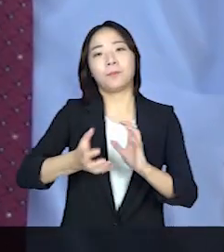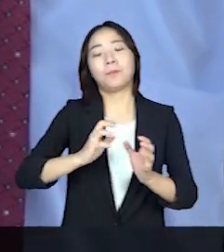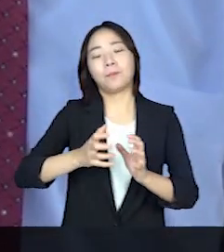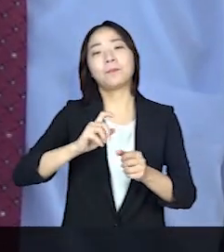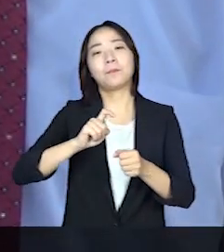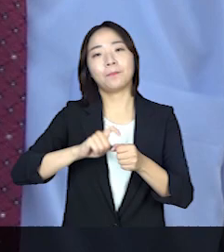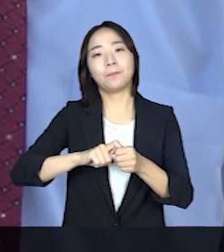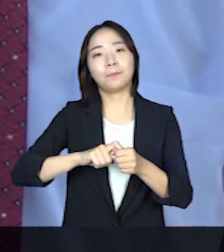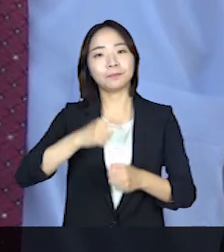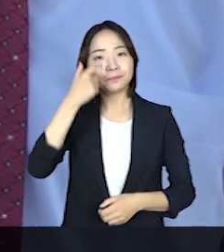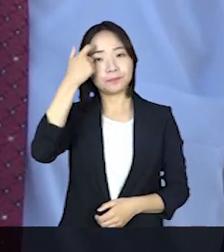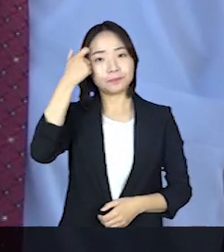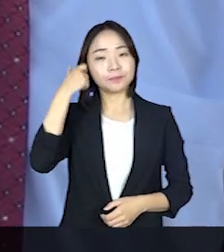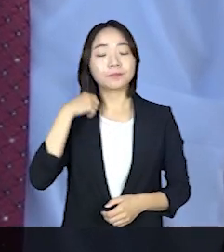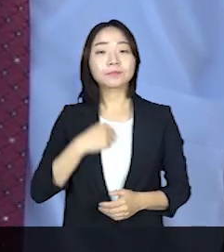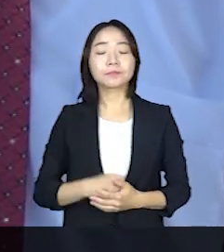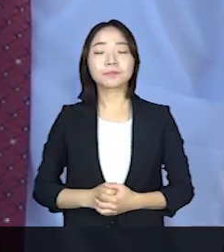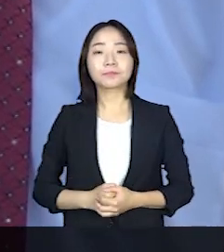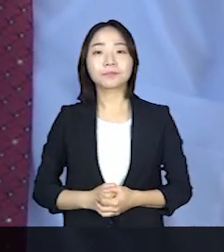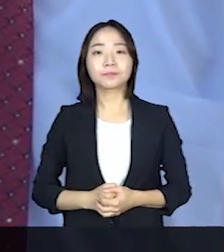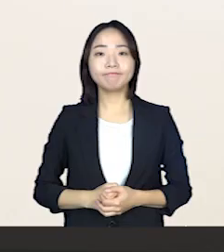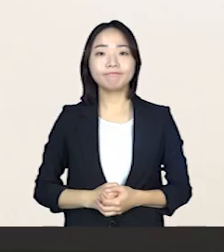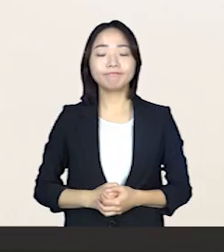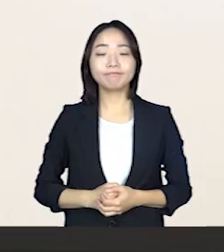모색해 나가기로 했습니다.